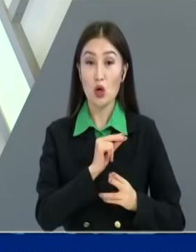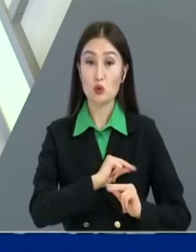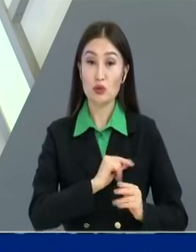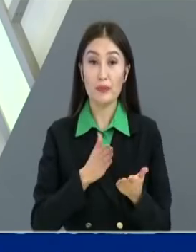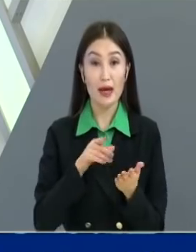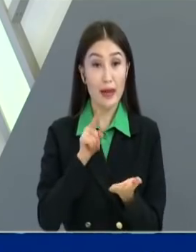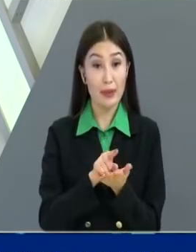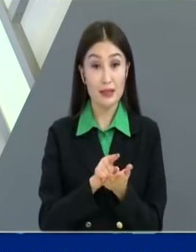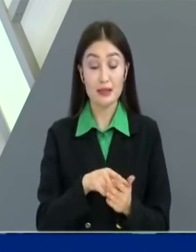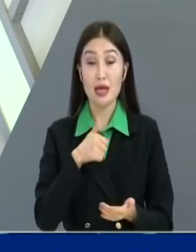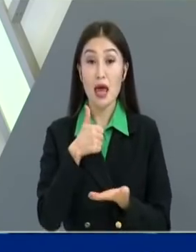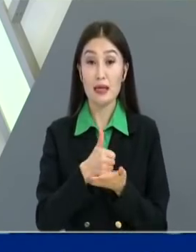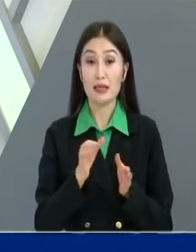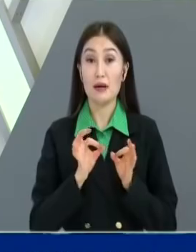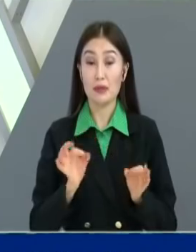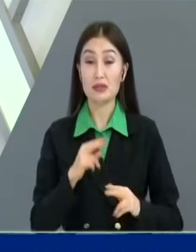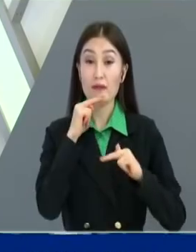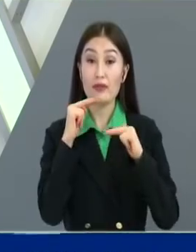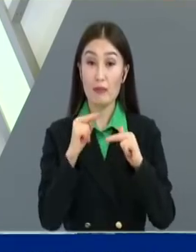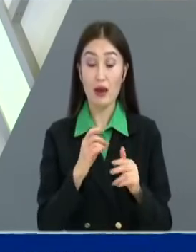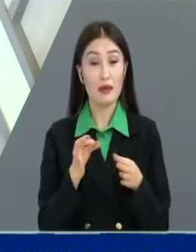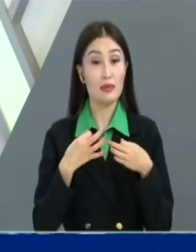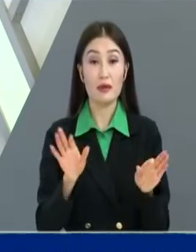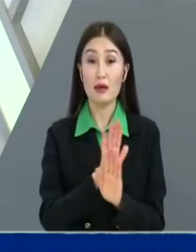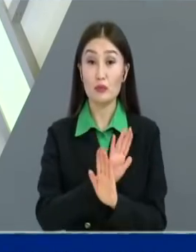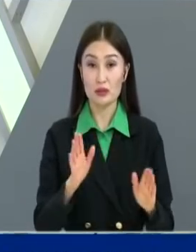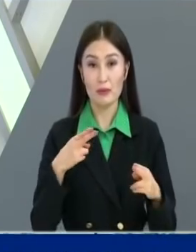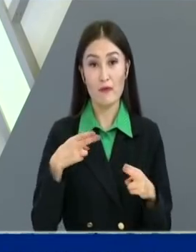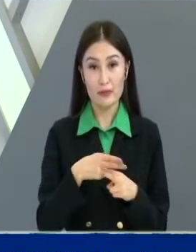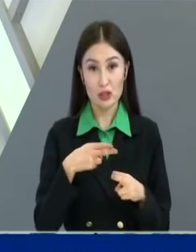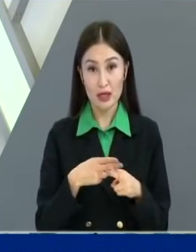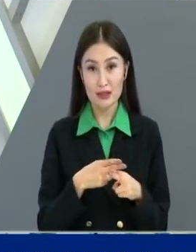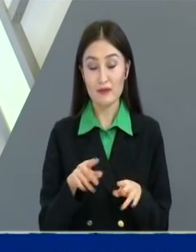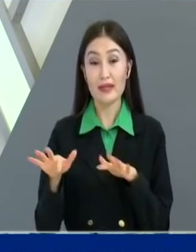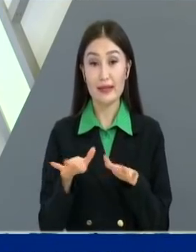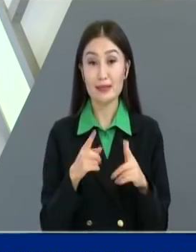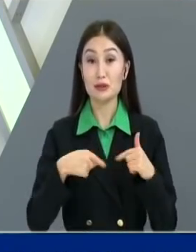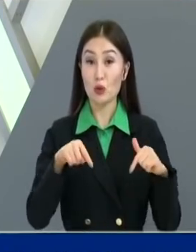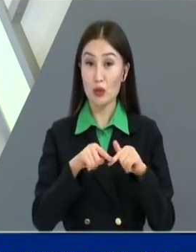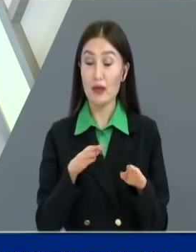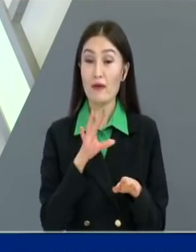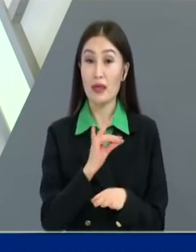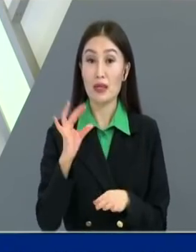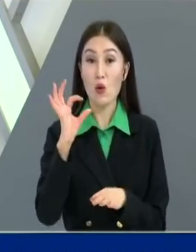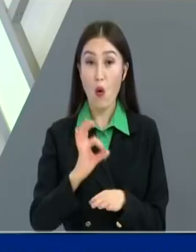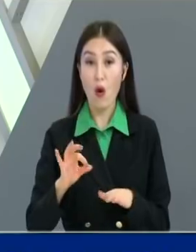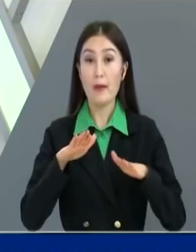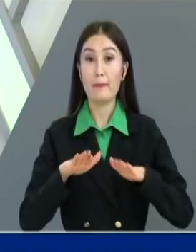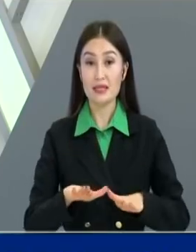обязанностей. Генпрокуратура обращает внимание на недопустимость вмешательства в деятельность органов исполнительной власти и